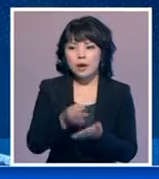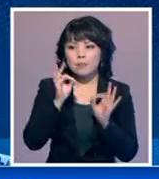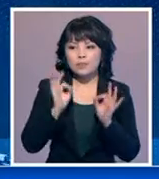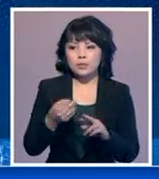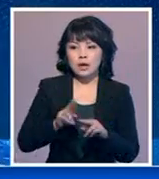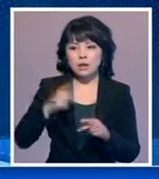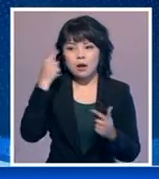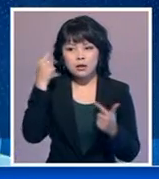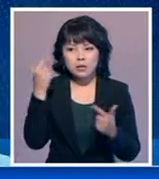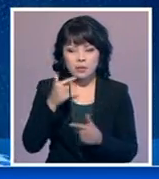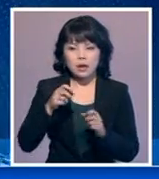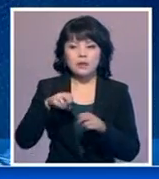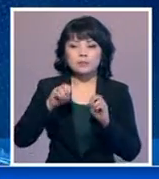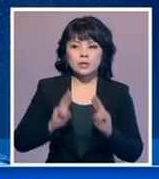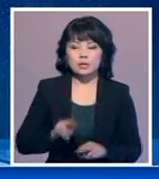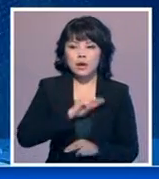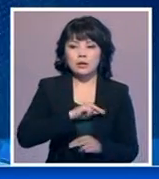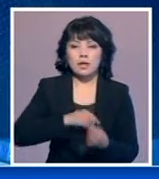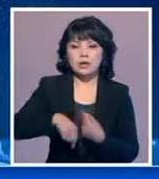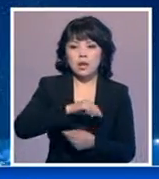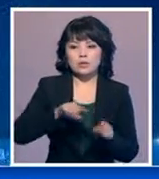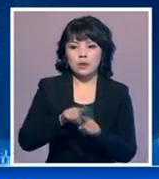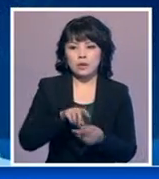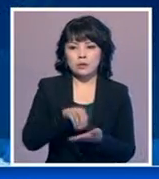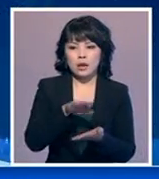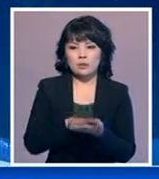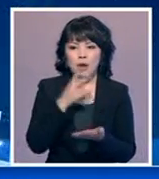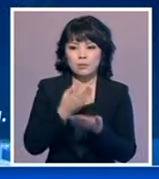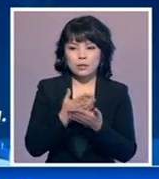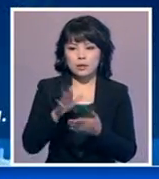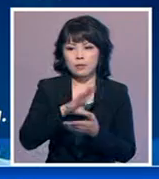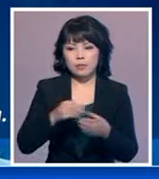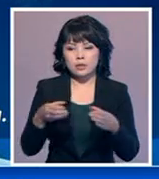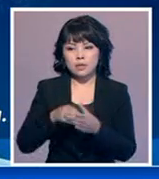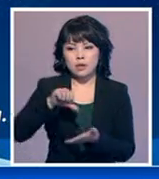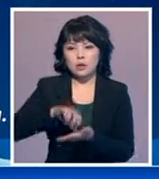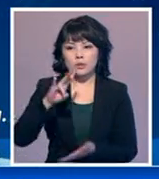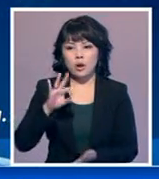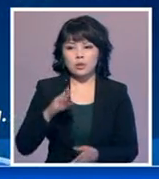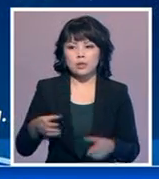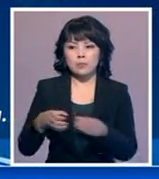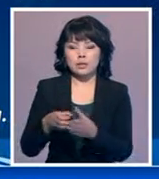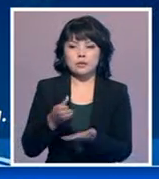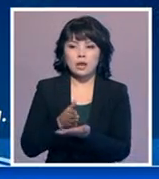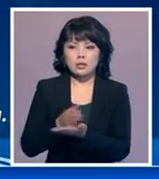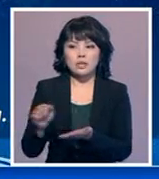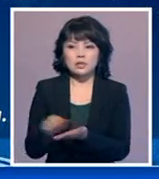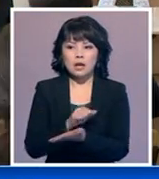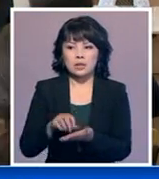қарайтын білімді де кәсіби азаматтар жасайды. Зияткер ұлттың негізін тап солар құрайды. Нұр Отан партиясының саяси